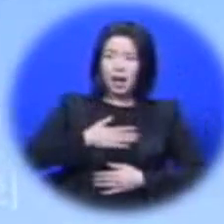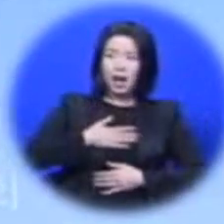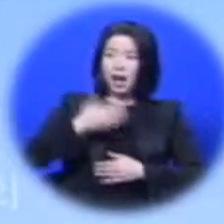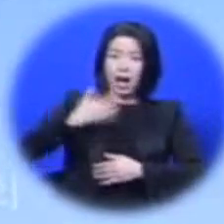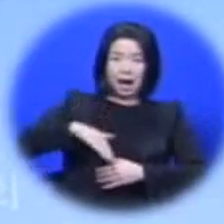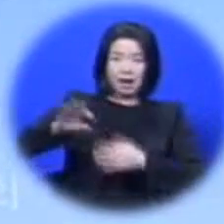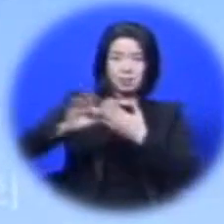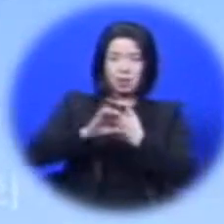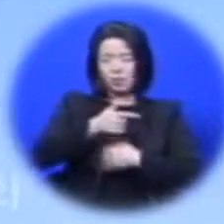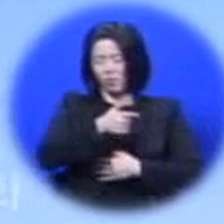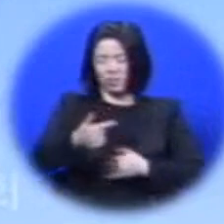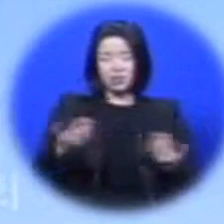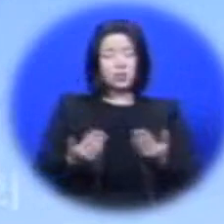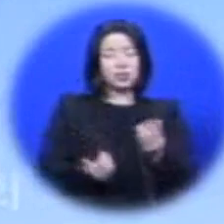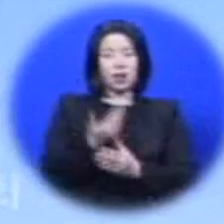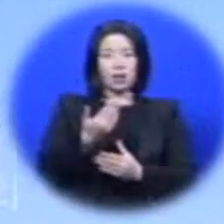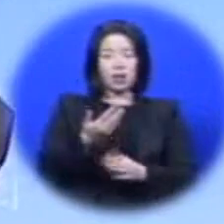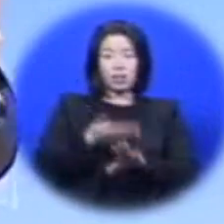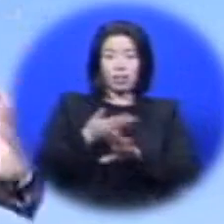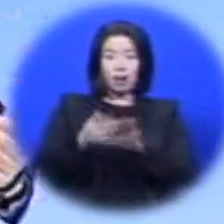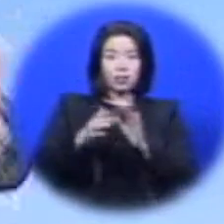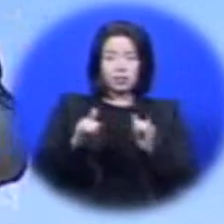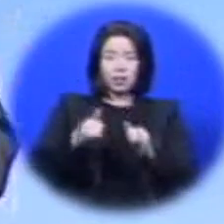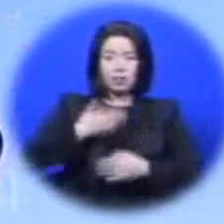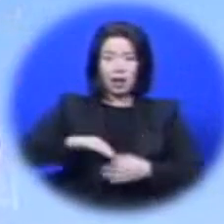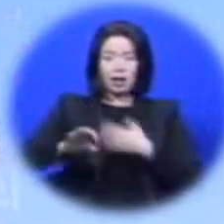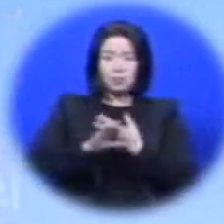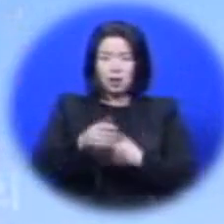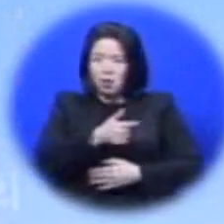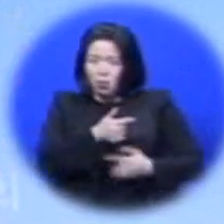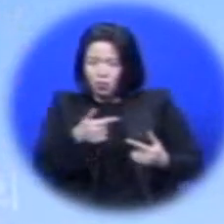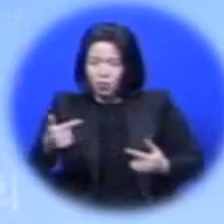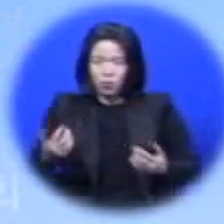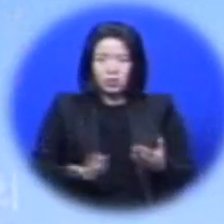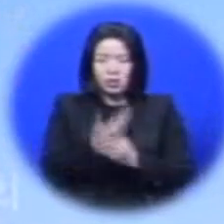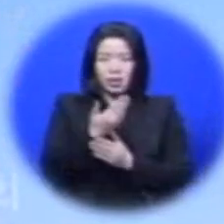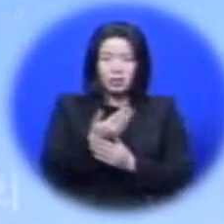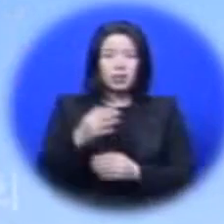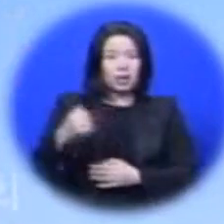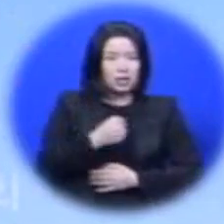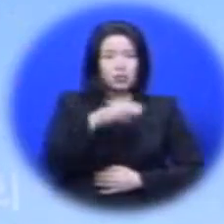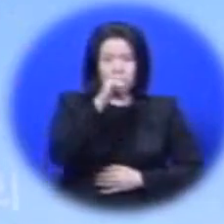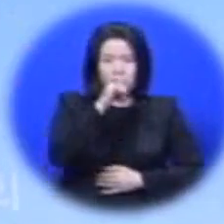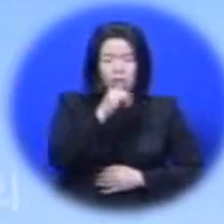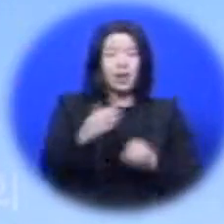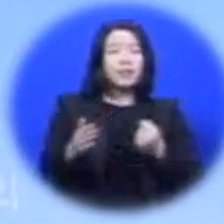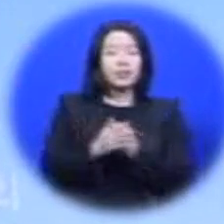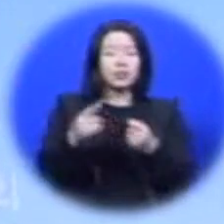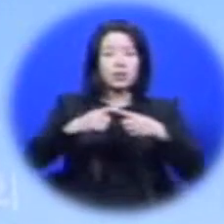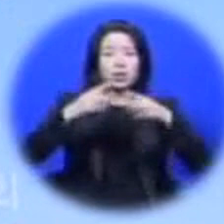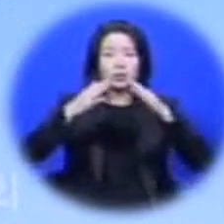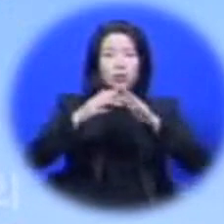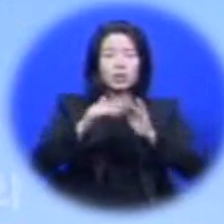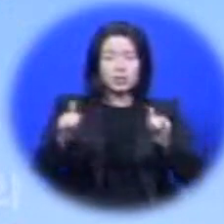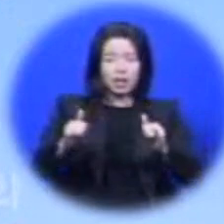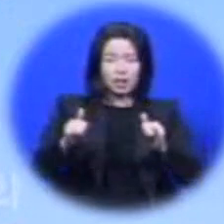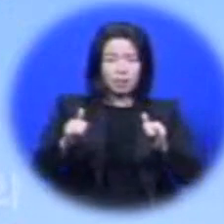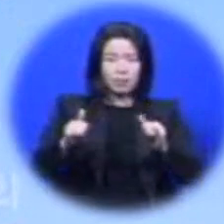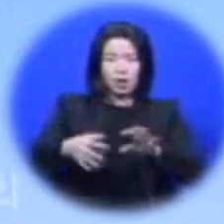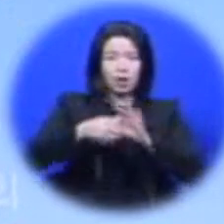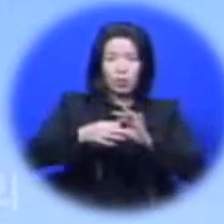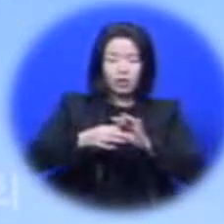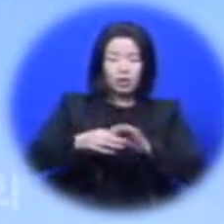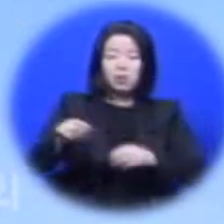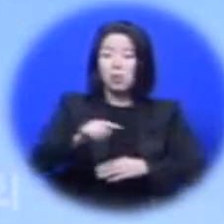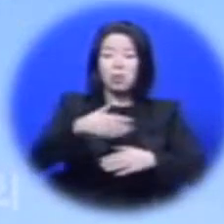나요. 다른 사람이 알면 큰일 날 걸 가지고 있어요. 그러니까 교우들 관계도 선이 있습니다.